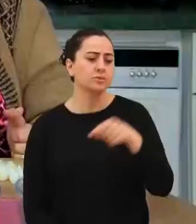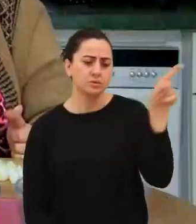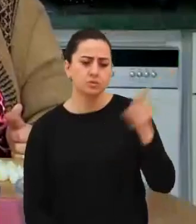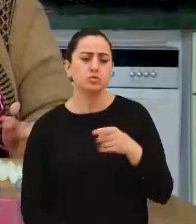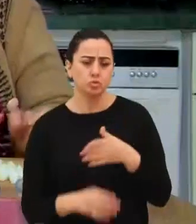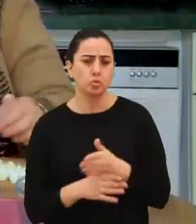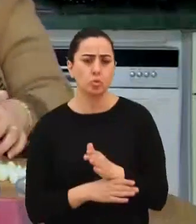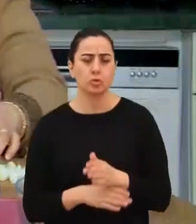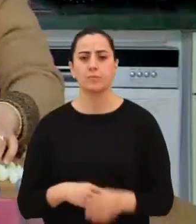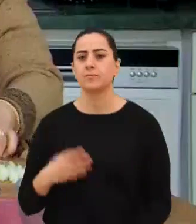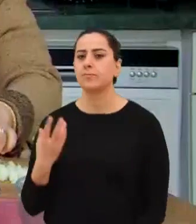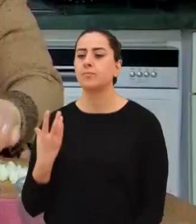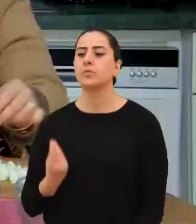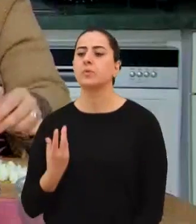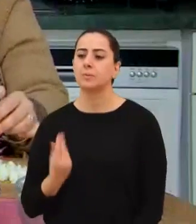Doğru.